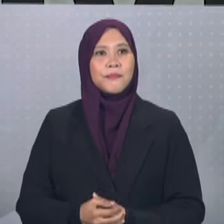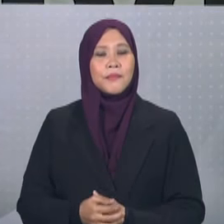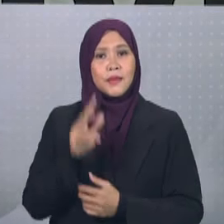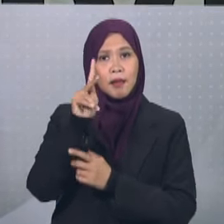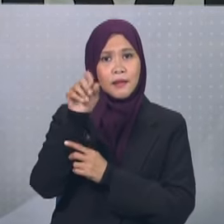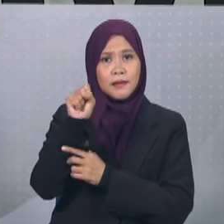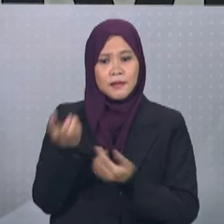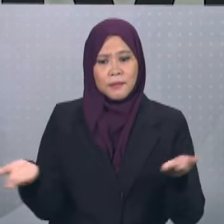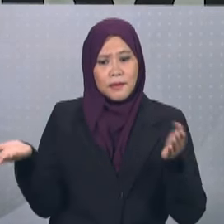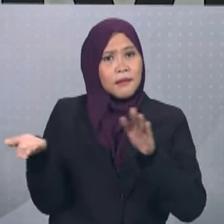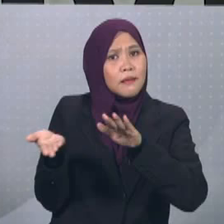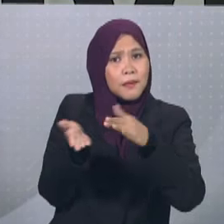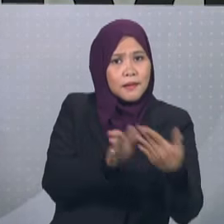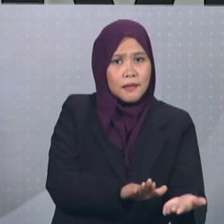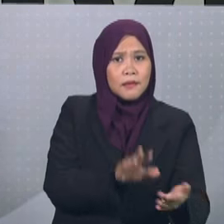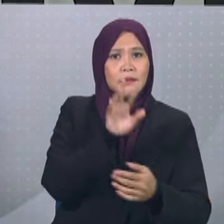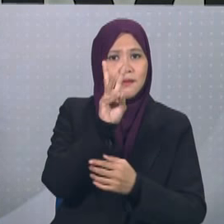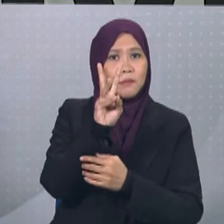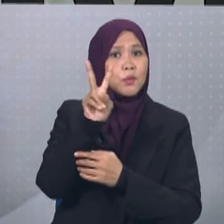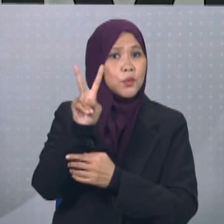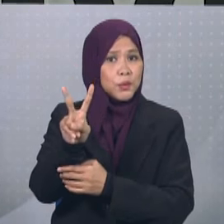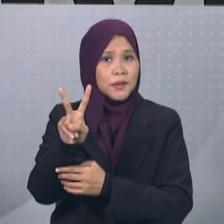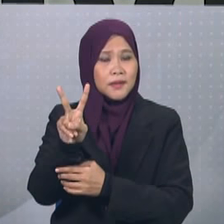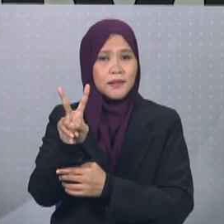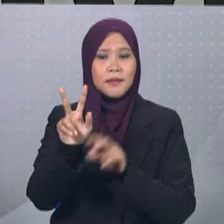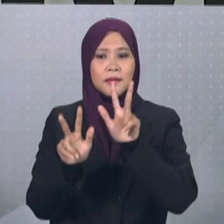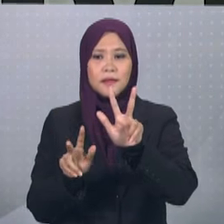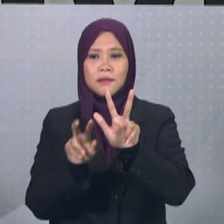230 kes kematian ke-62, iaitu kes